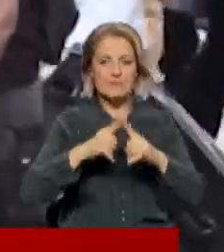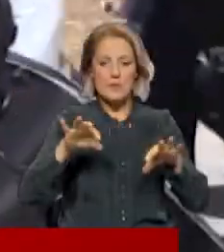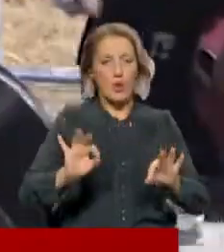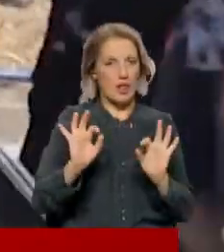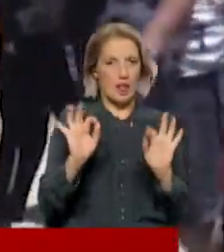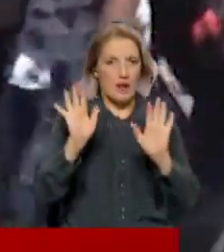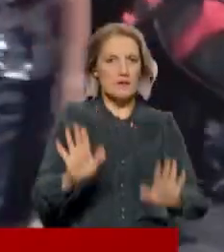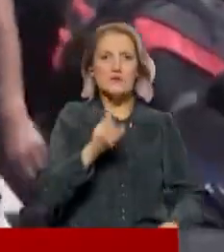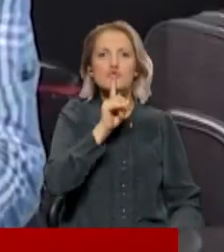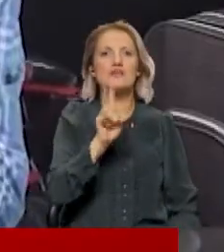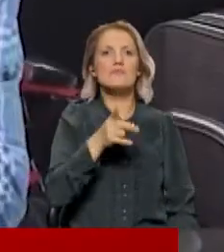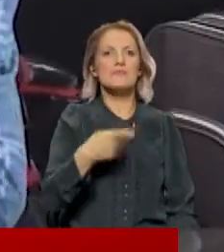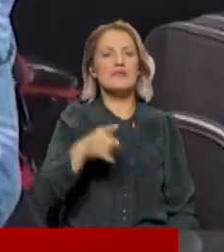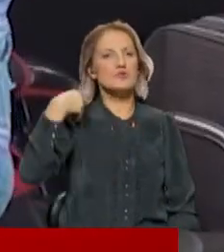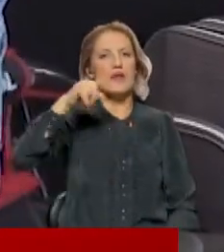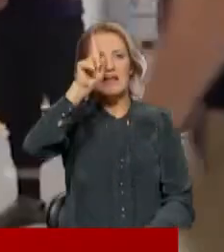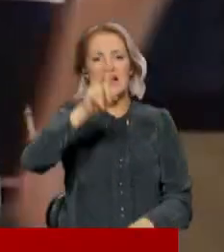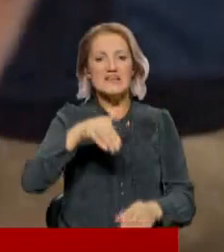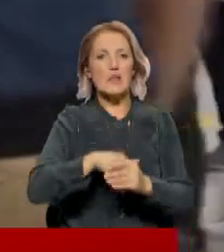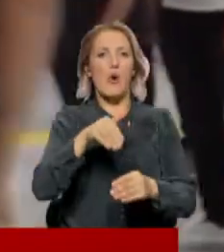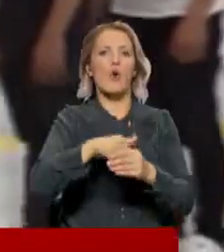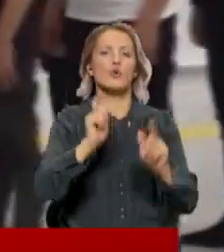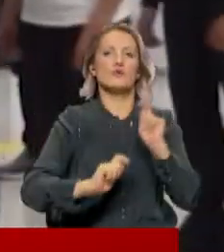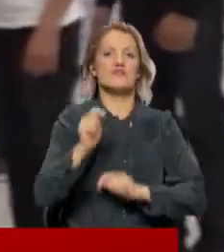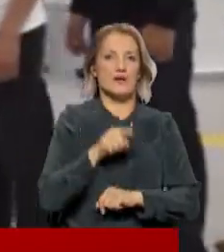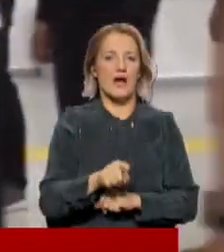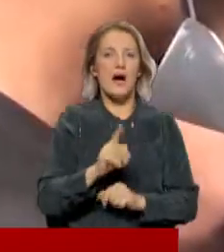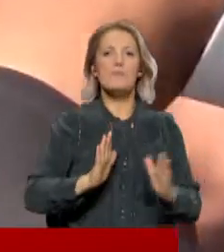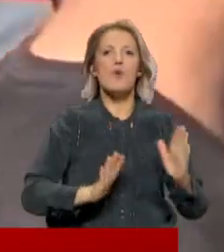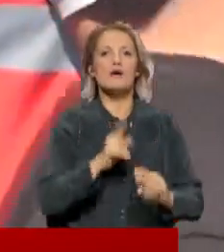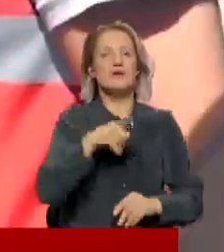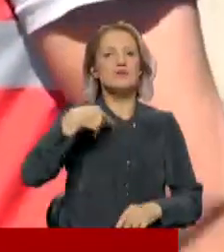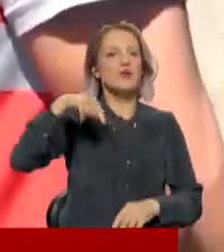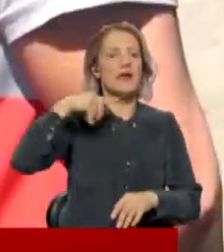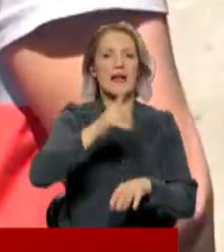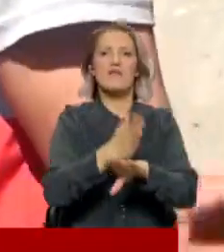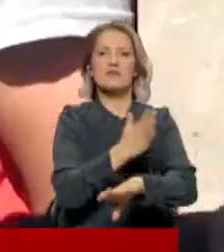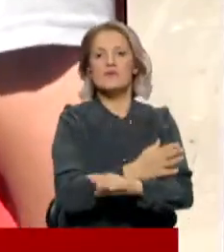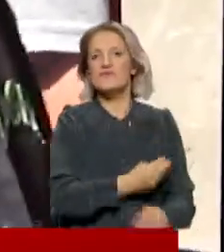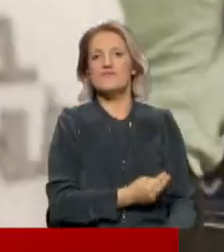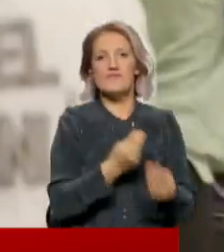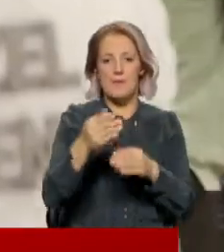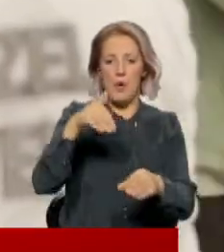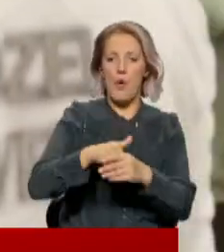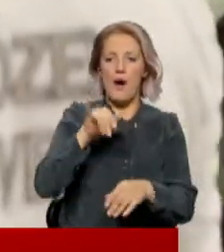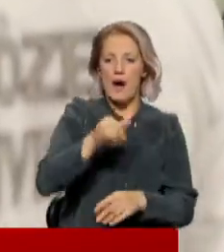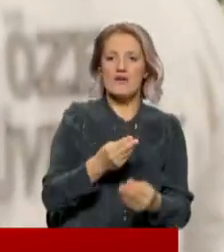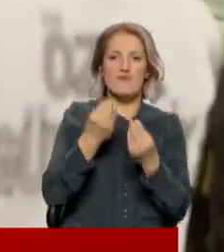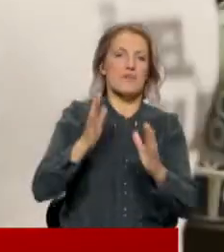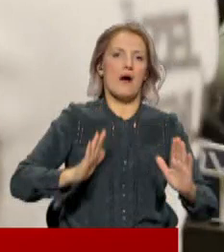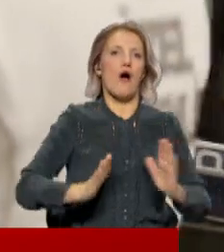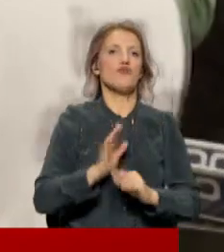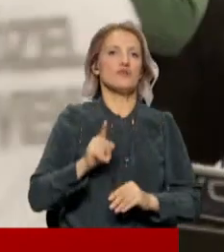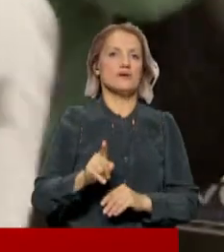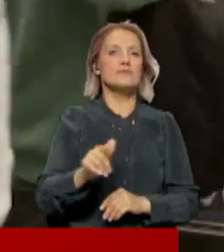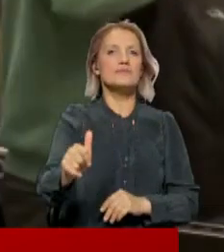kalırsa 120 bin Suriyeli ilk seçimde oy kullanacak. Muhalefet Suriyelilere vatandaşlık verilmesine de oy hakkı verilmesine de karşı,